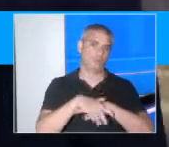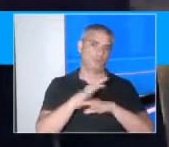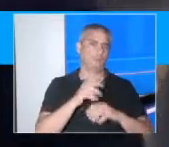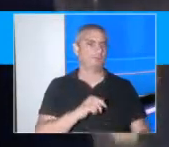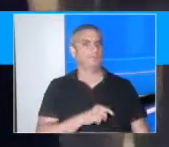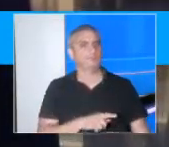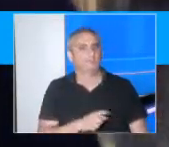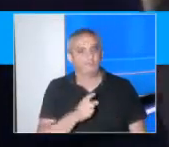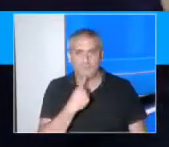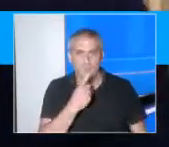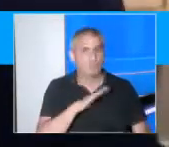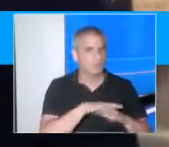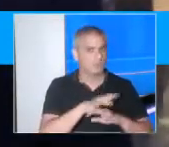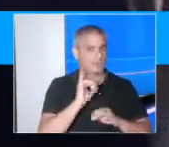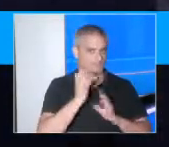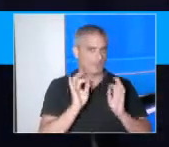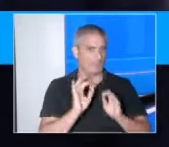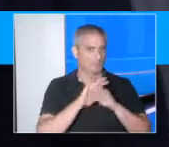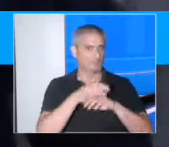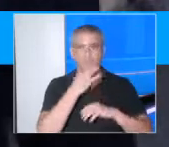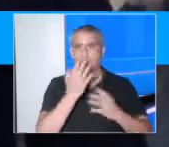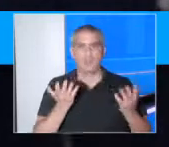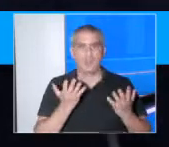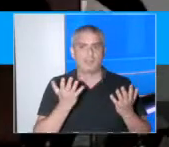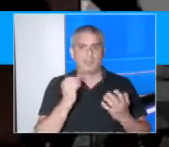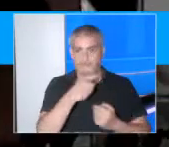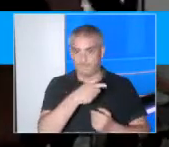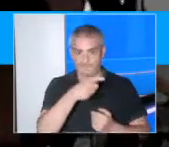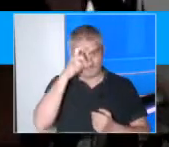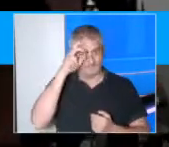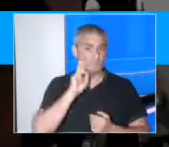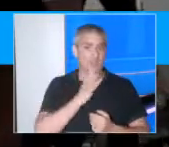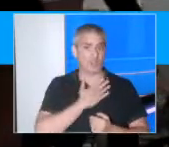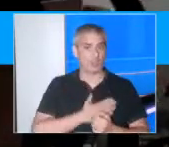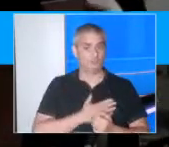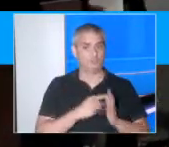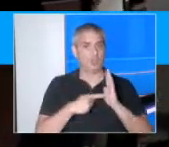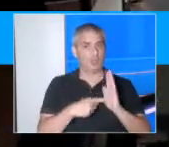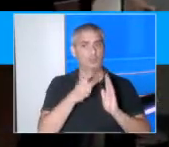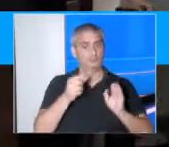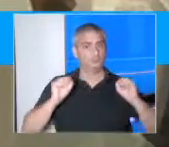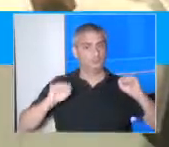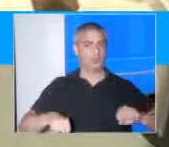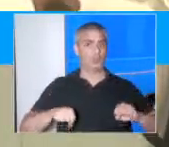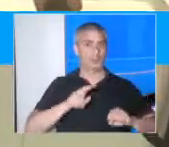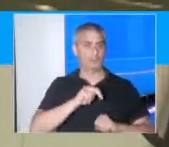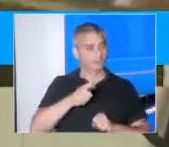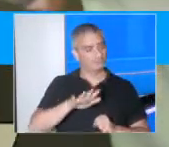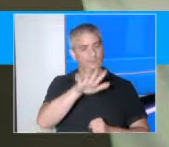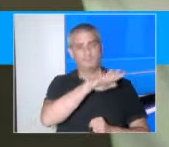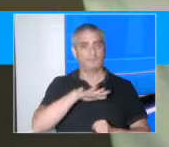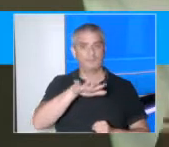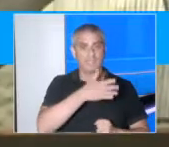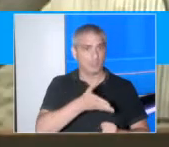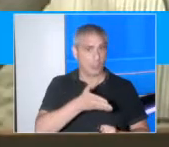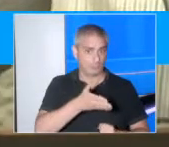שקרה. אז את אומרת שזה מושפע, וזה באמת מושפע, כי השאלה היא האם ביידן רוצה להראות שהוא שולט בעניינים במזרח